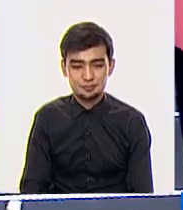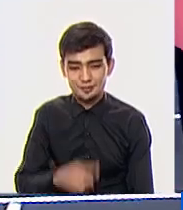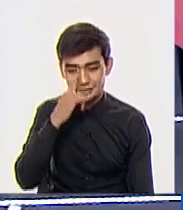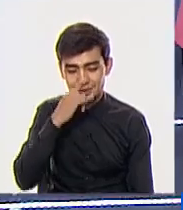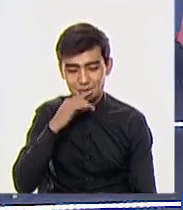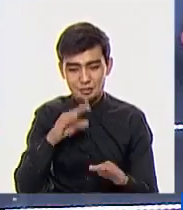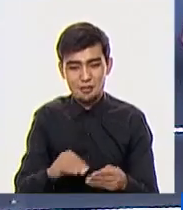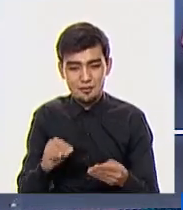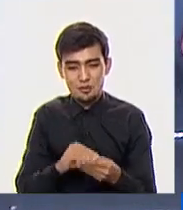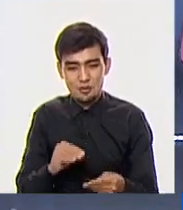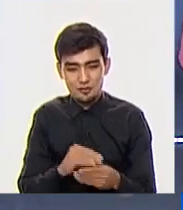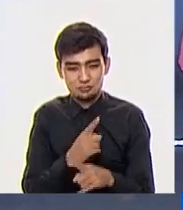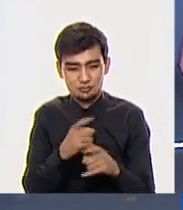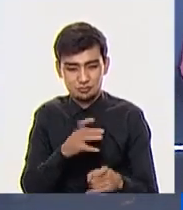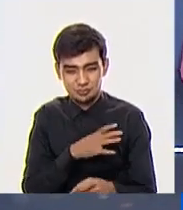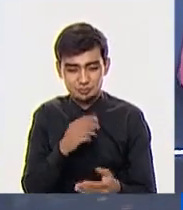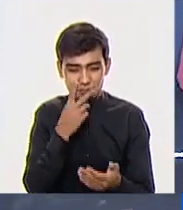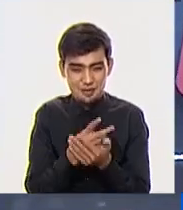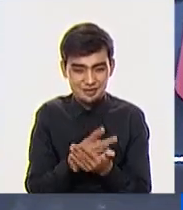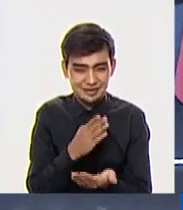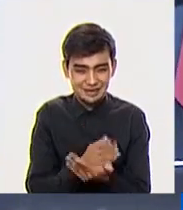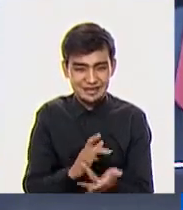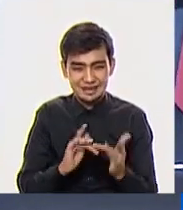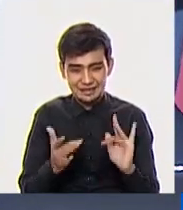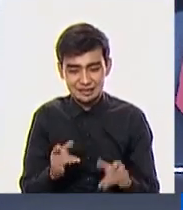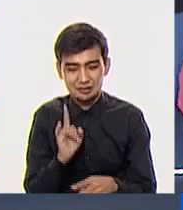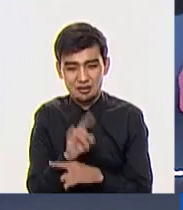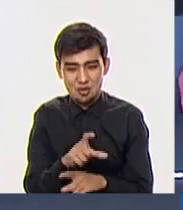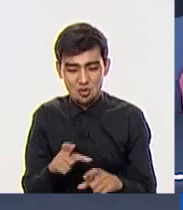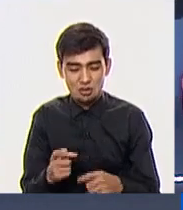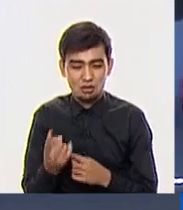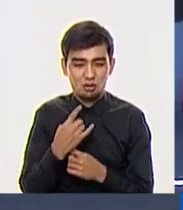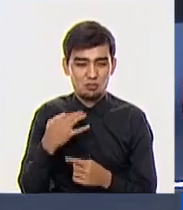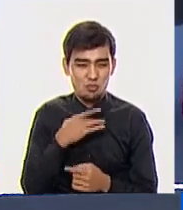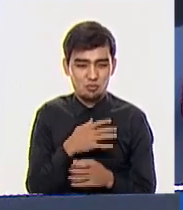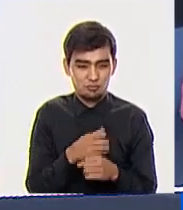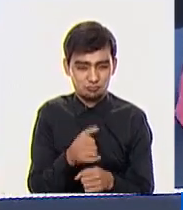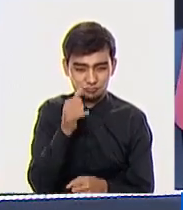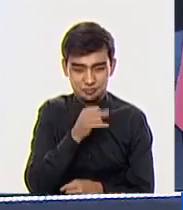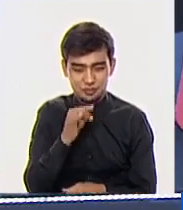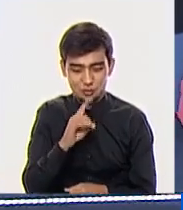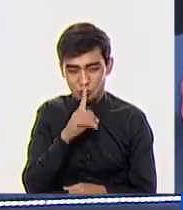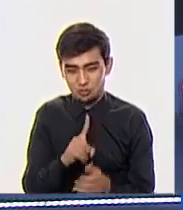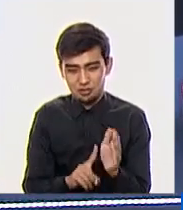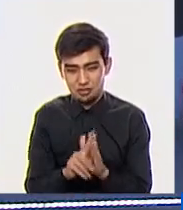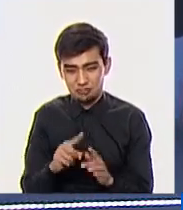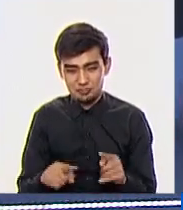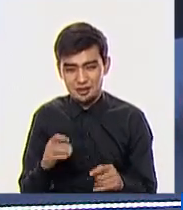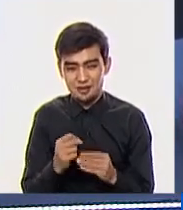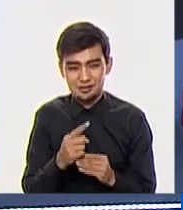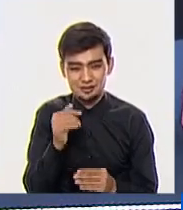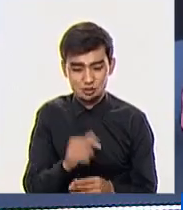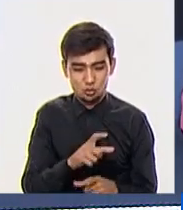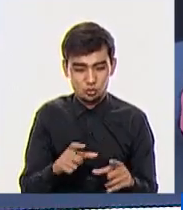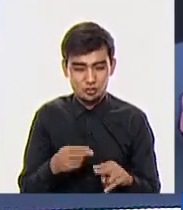Қазақстанда қайта-қайта айтылып, көрсетіліп жатса да, интернет алаяқтарына алданып қалатындар саны азаймай тұр. Жыл басынан бері 11 мыңға